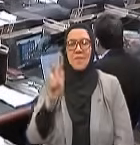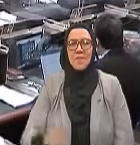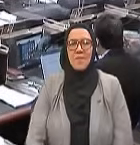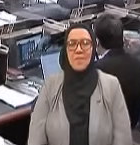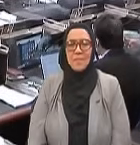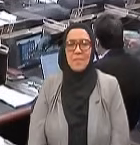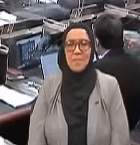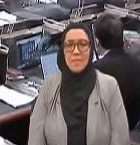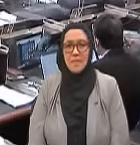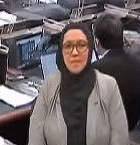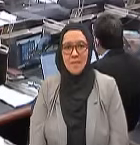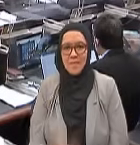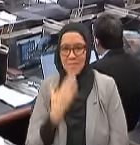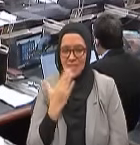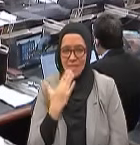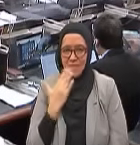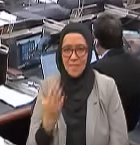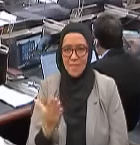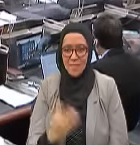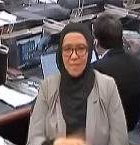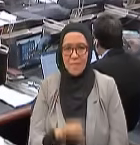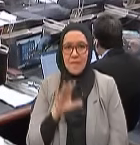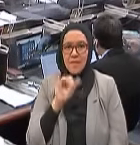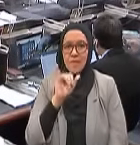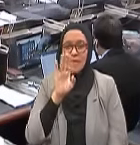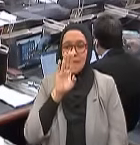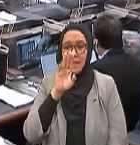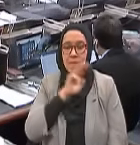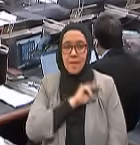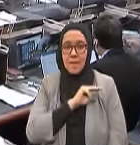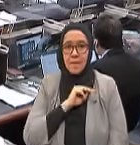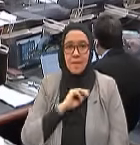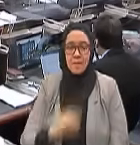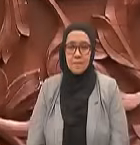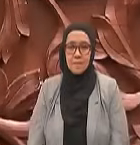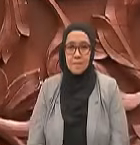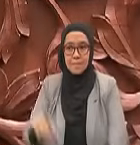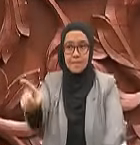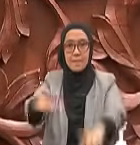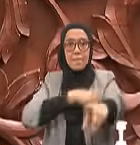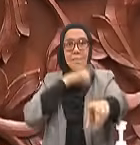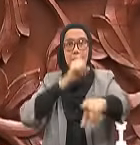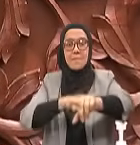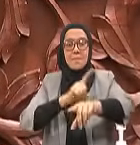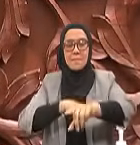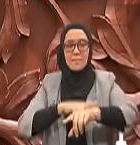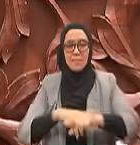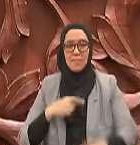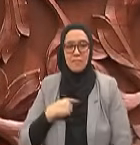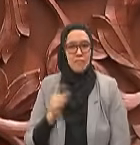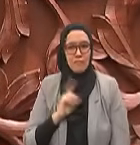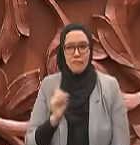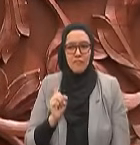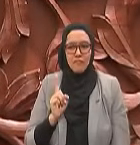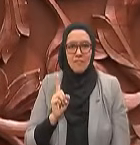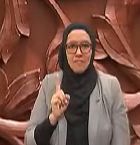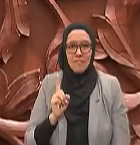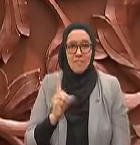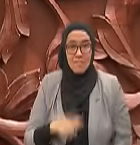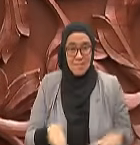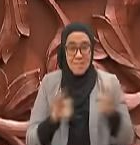Terima kasih menteri contoh-contoh melalui proses panjang yang penting-penting